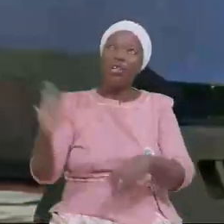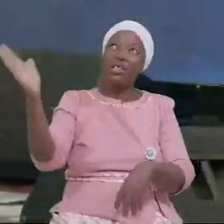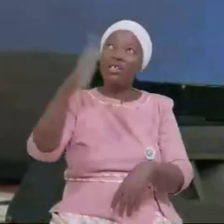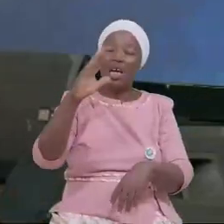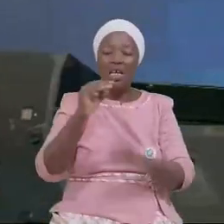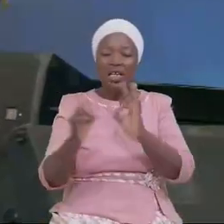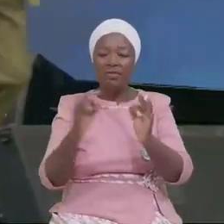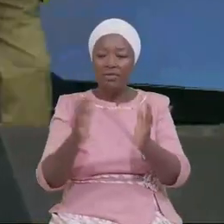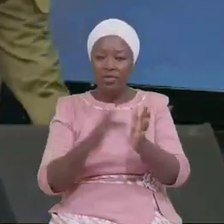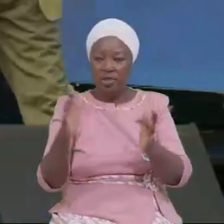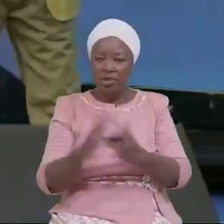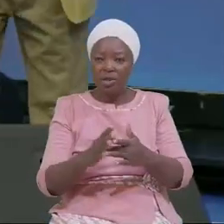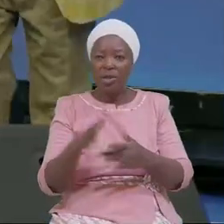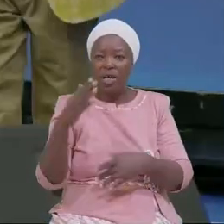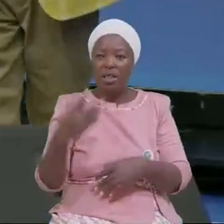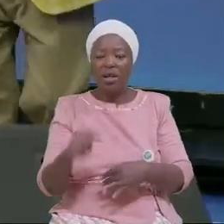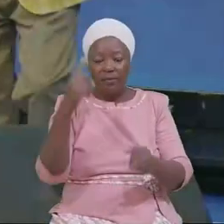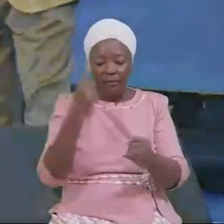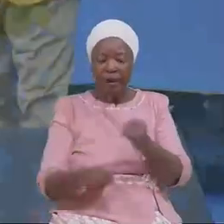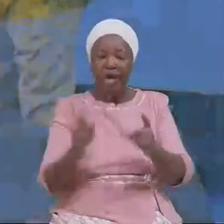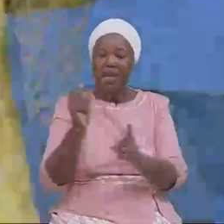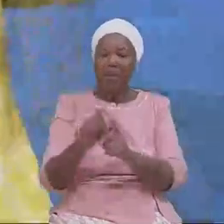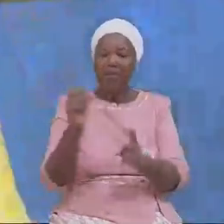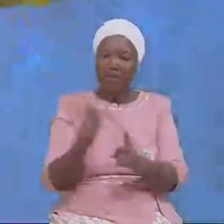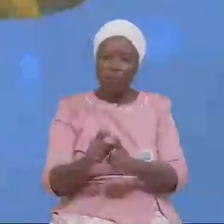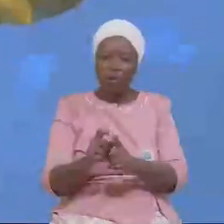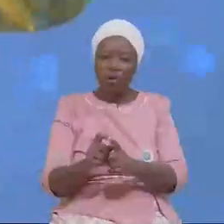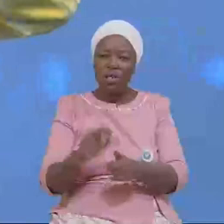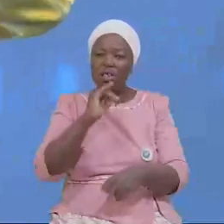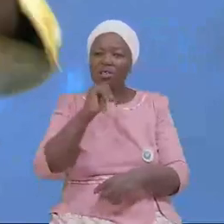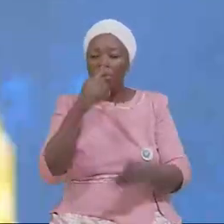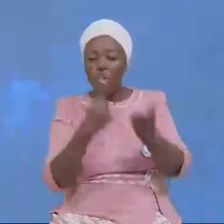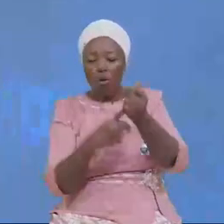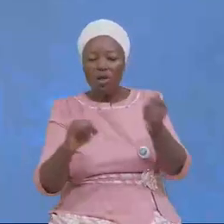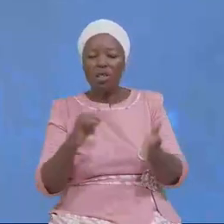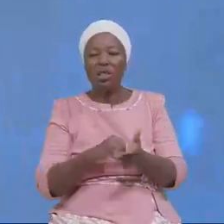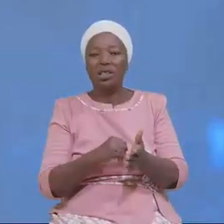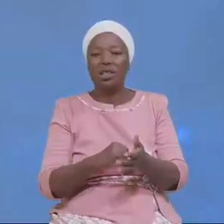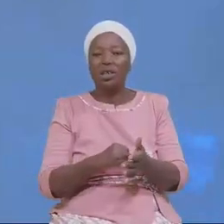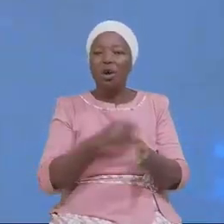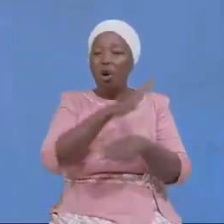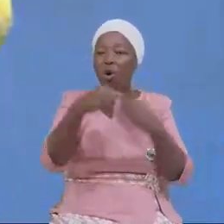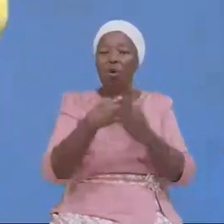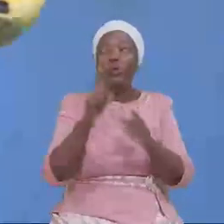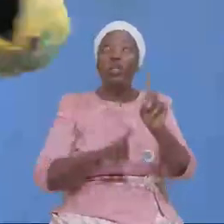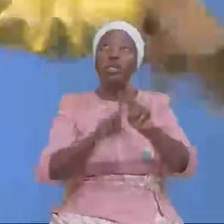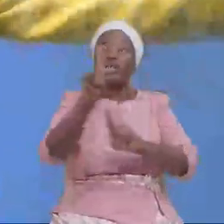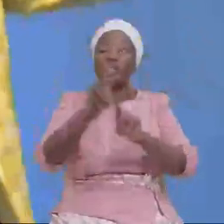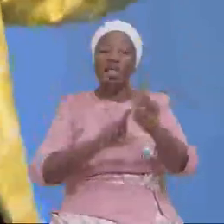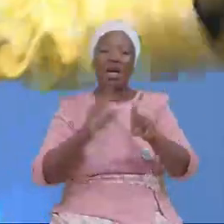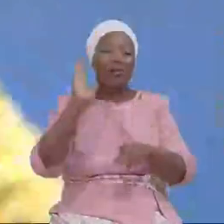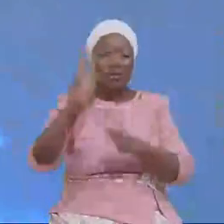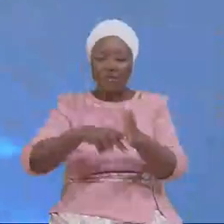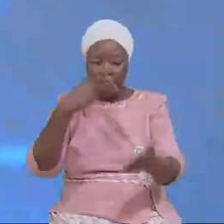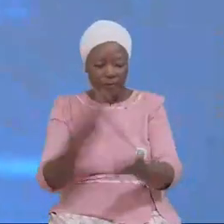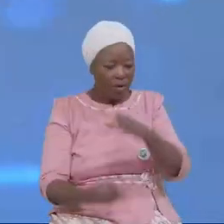La lune serait tombée du ciel si Jésus, la parole finale, ne la soutient pas. Toutes